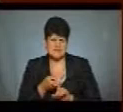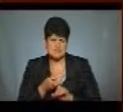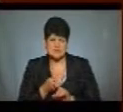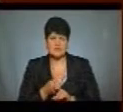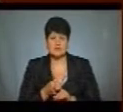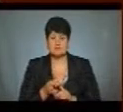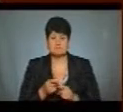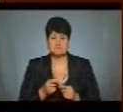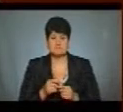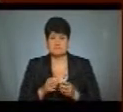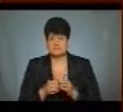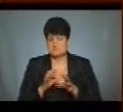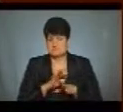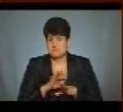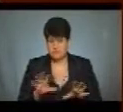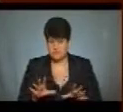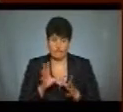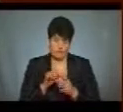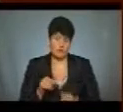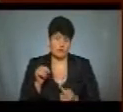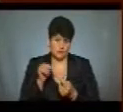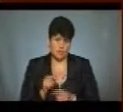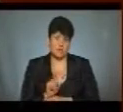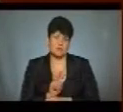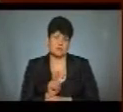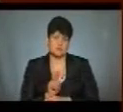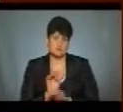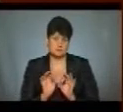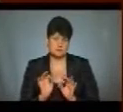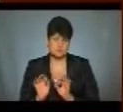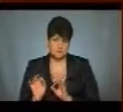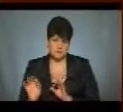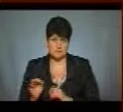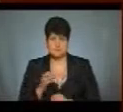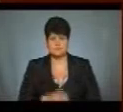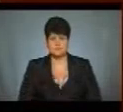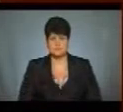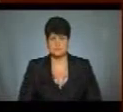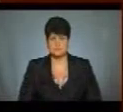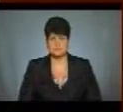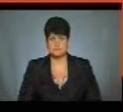відхилень не виявили. Взірці відповідали санітарно-гігієнічним вимогам, повідомила Наталія Грисько.